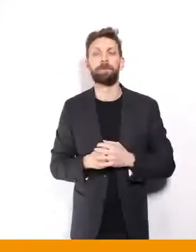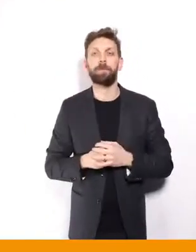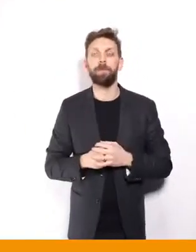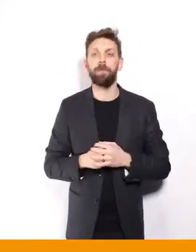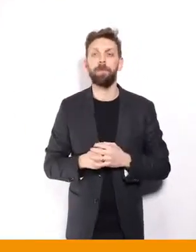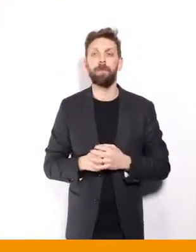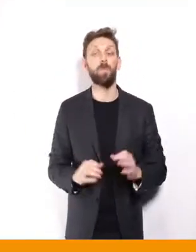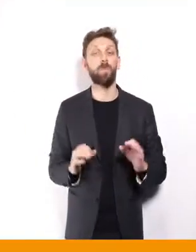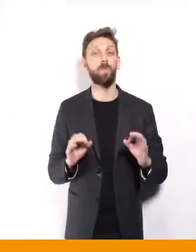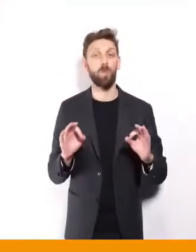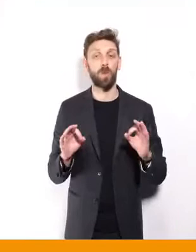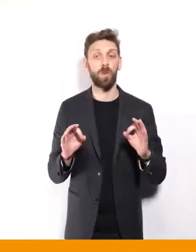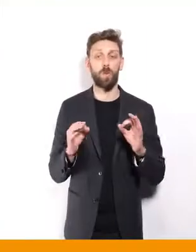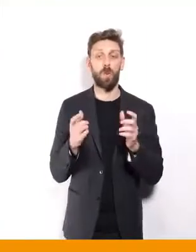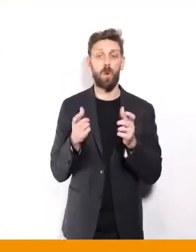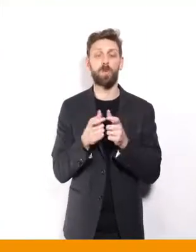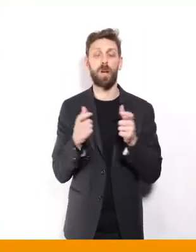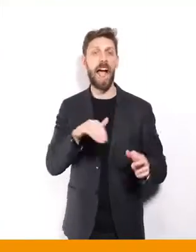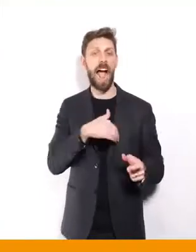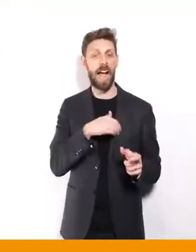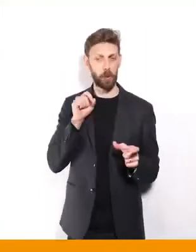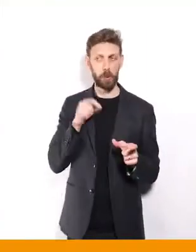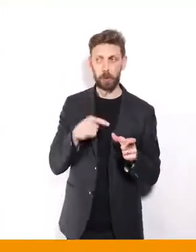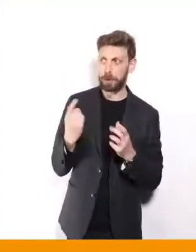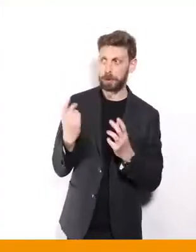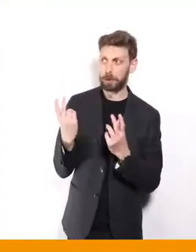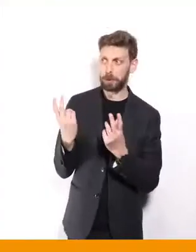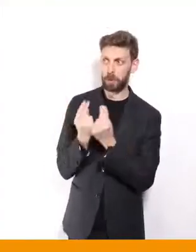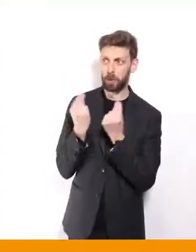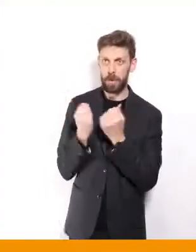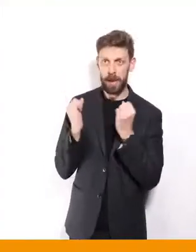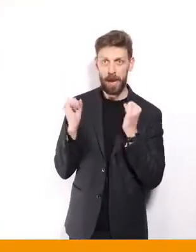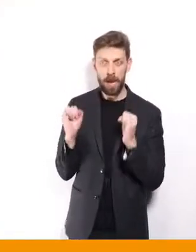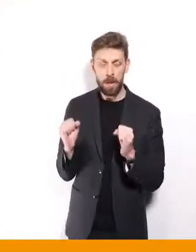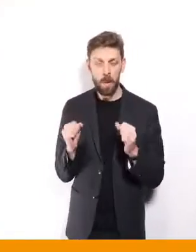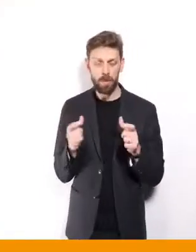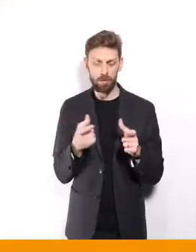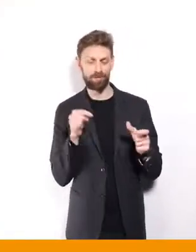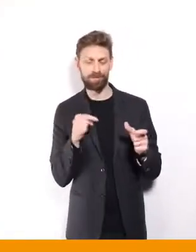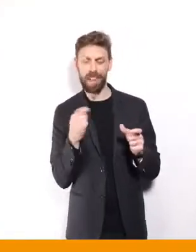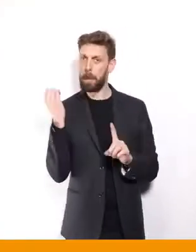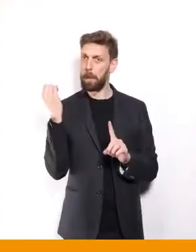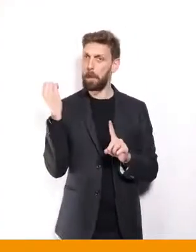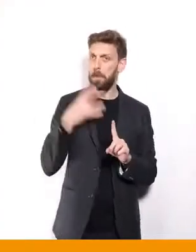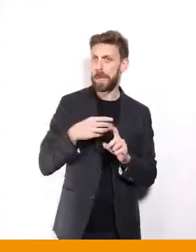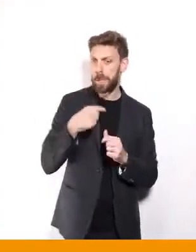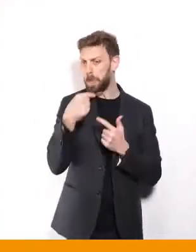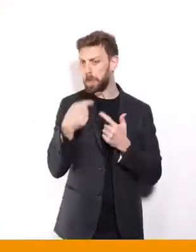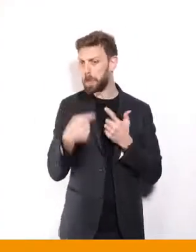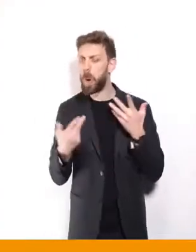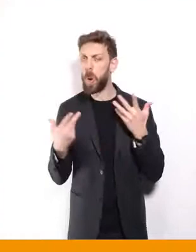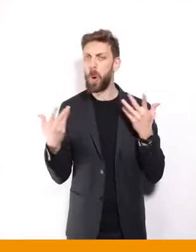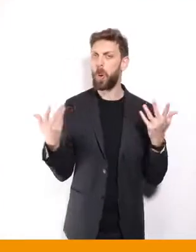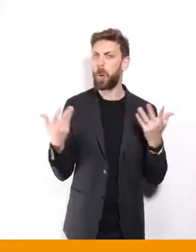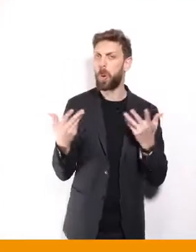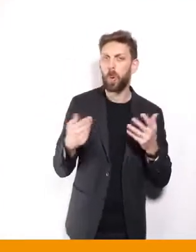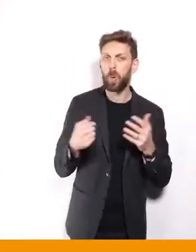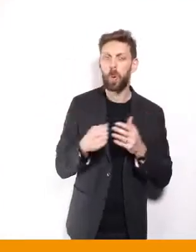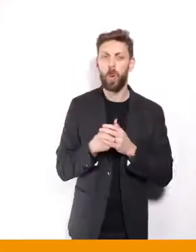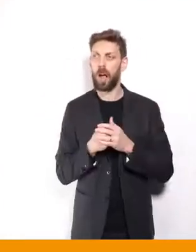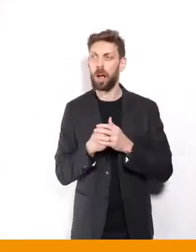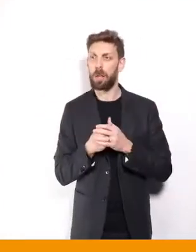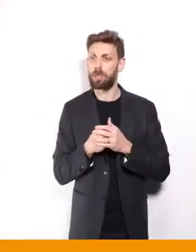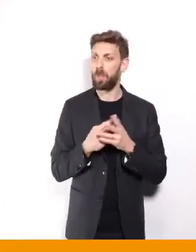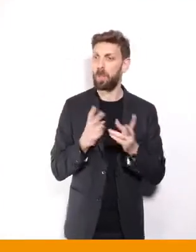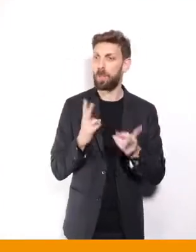sur cette agence, vous pouvez nous en dire un peu plus, notamment sur ses missions, peut-être, sur peut-être des pouvoirs de sanction, je ne sais